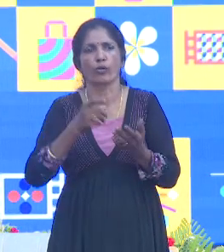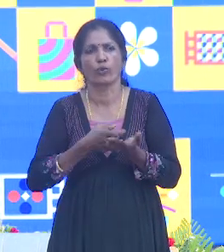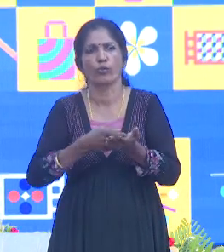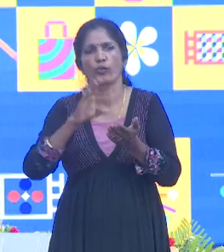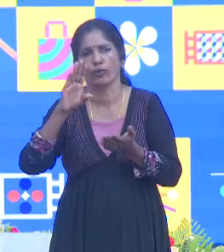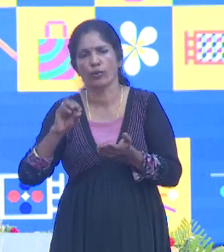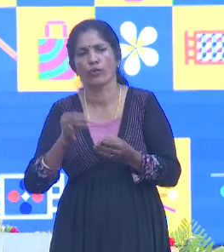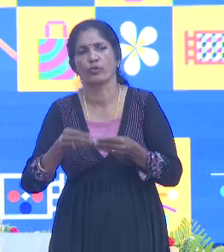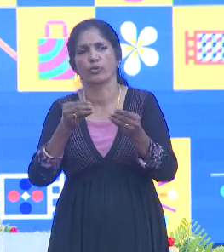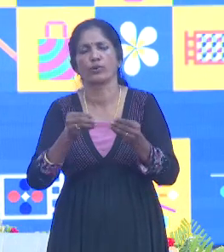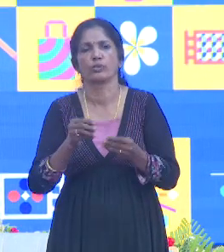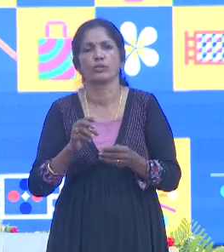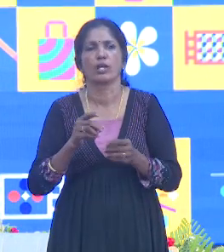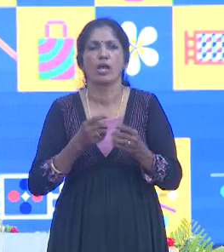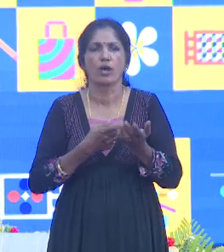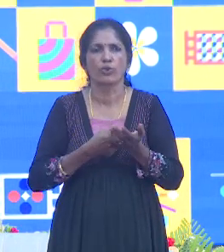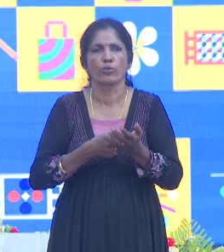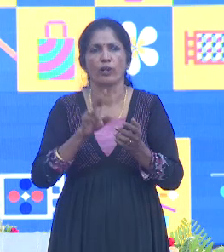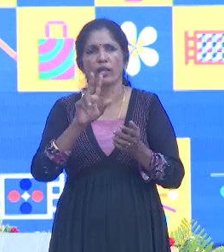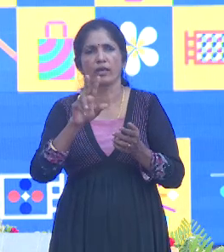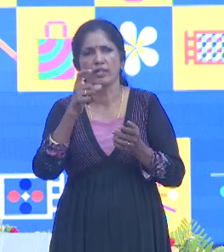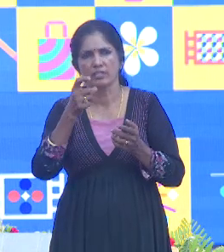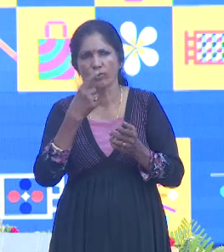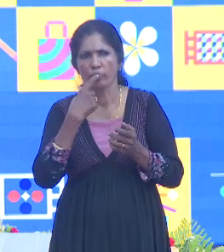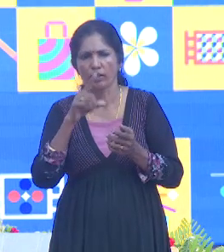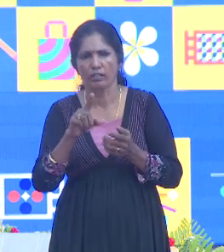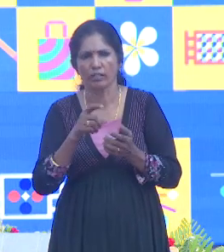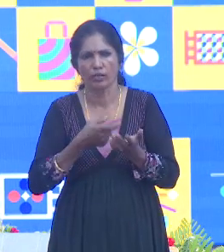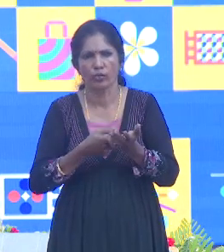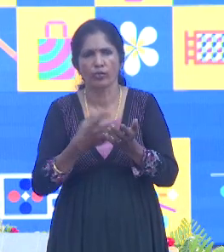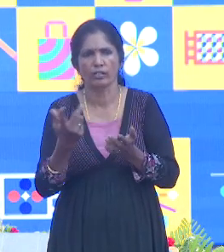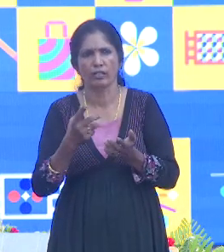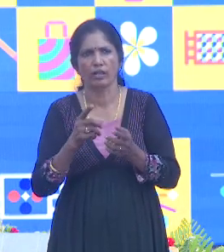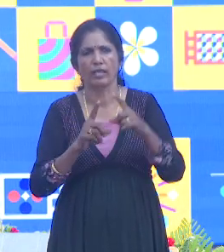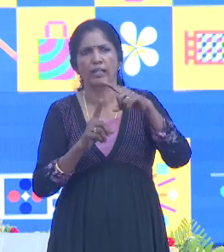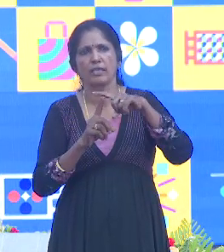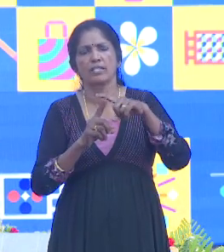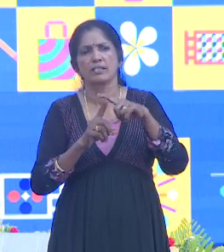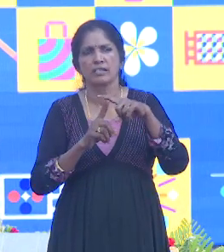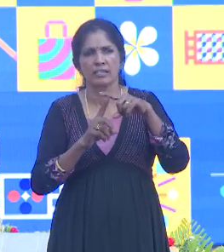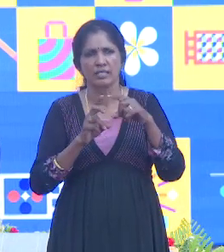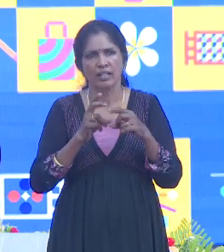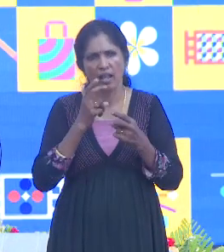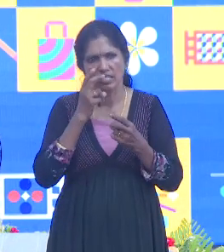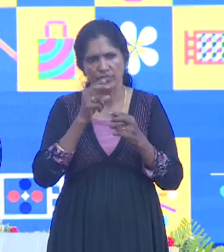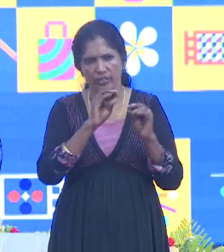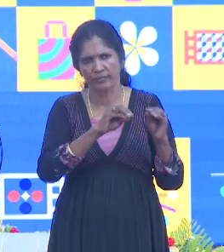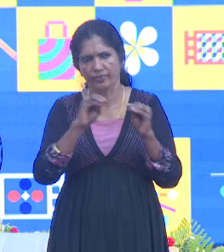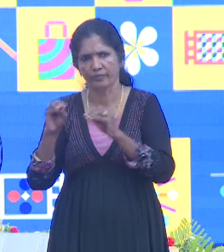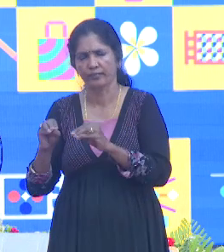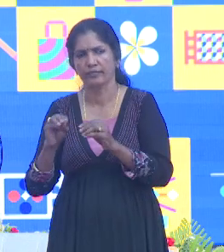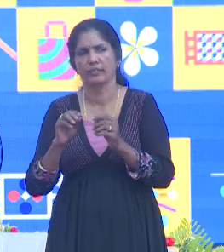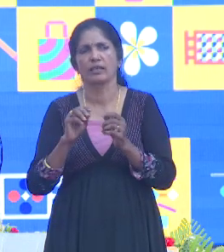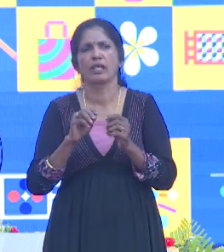ചില ട്രാൻസ്ഫറുകളെ സംബന്ധിച്ച് സെക്ഷൻ 84 ക്ലിയറായിട്ട് പറയുന്നുണ്ട്, ആ ട്രാൻസ്ഫറെല്ലാം നള്ള് ആൻഡ് വോയിഡ് ആയിരിക്കും എന്ന് കൃത്യമായി പറയുന്നുണ്ട്.